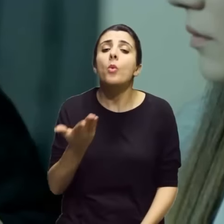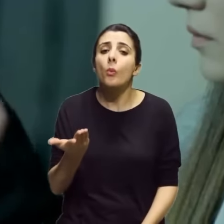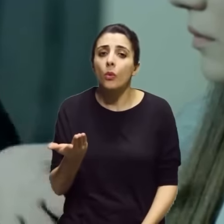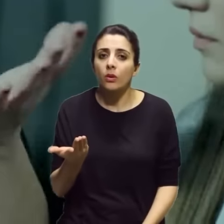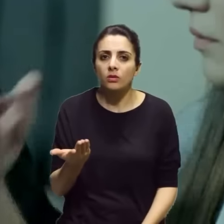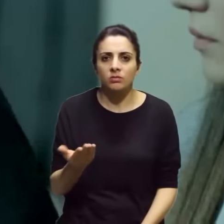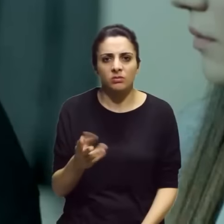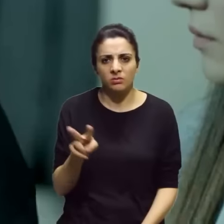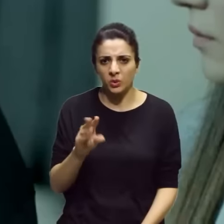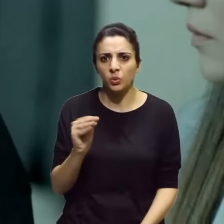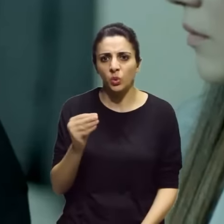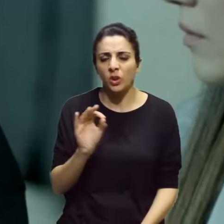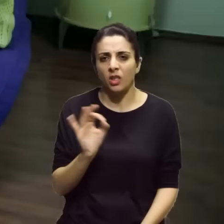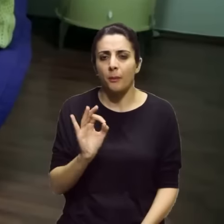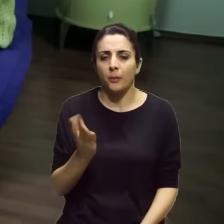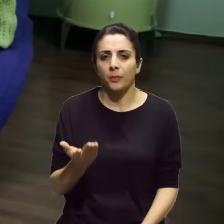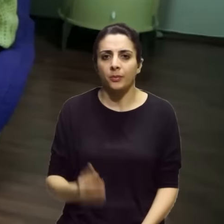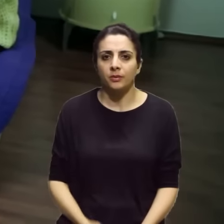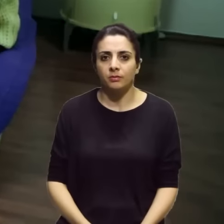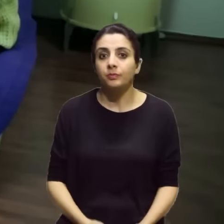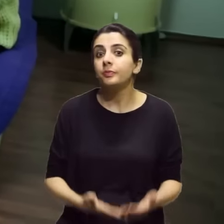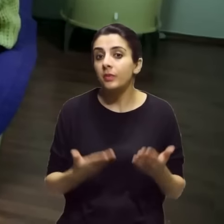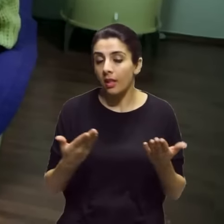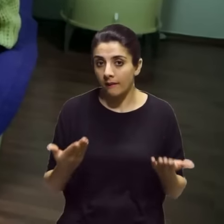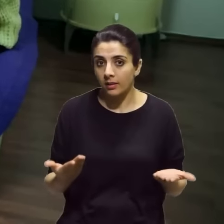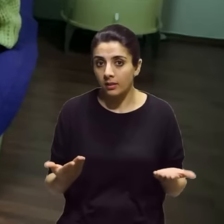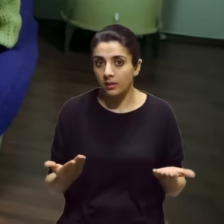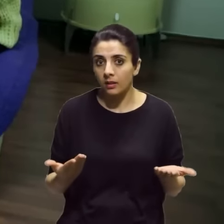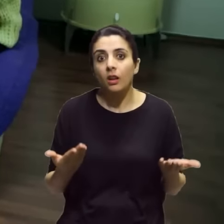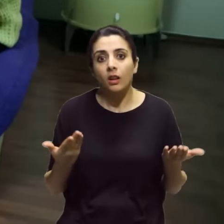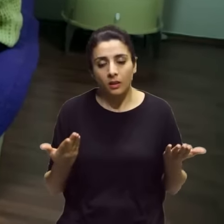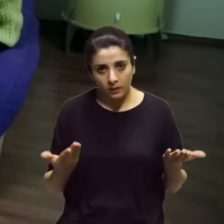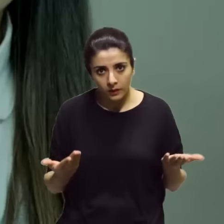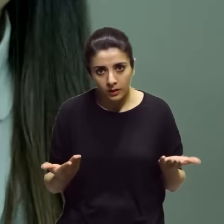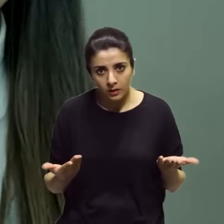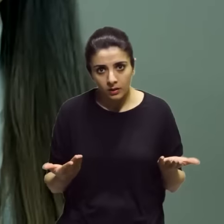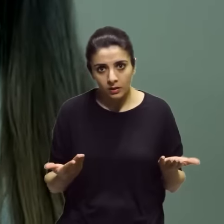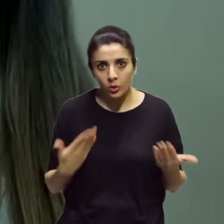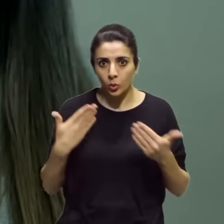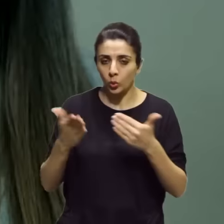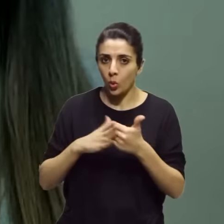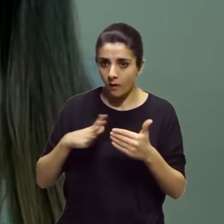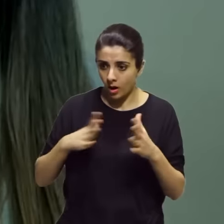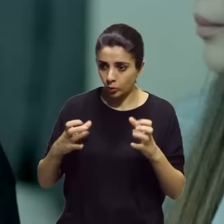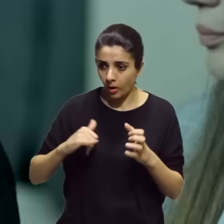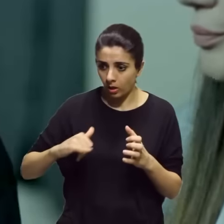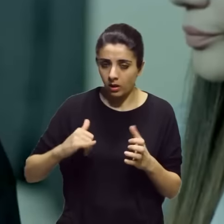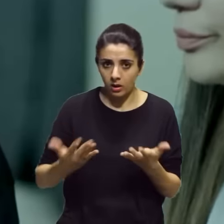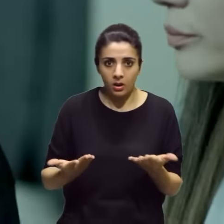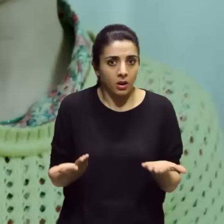yani? Ay çocuksunuz siz be. Evet. Ne evet? Evet yani düğün var cumartesi